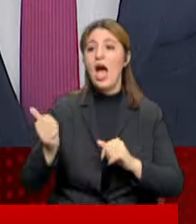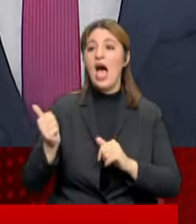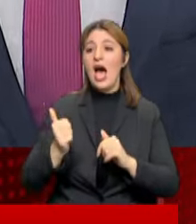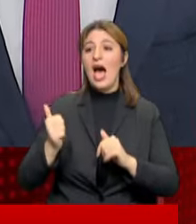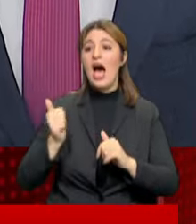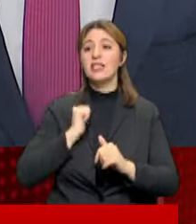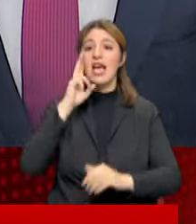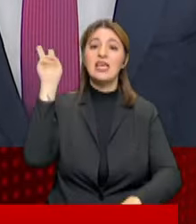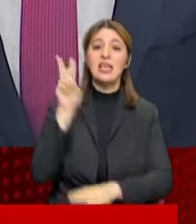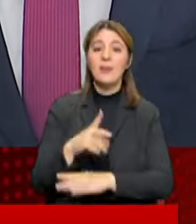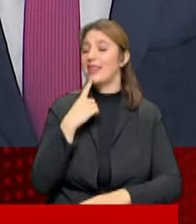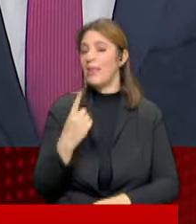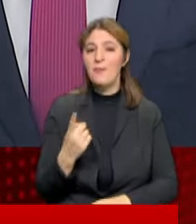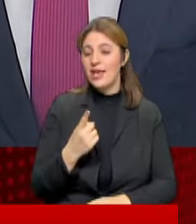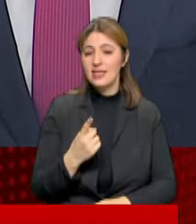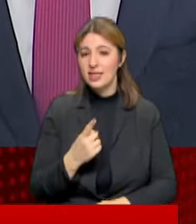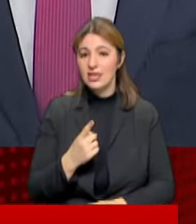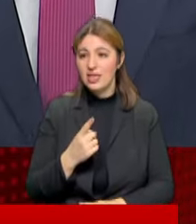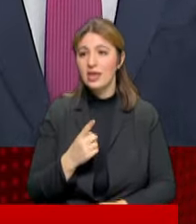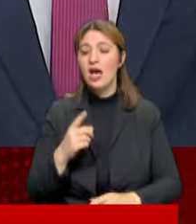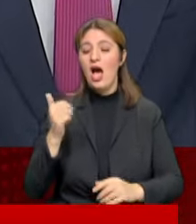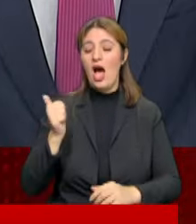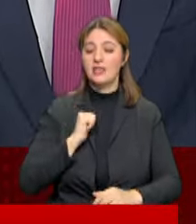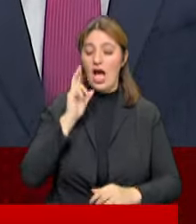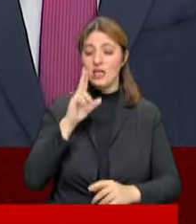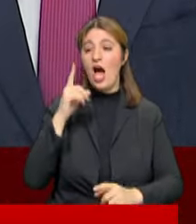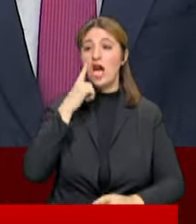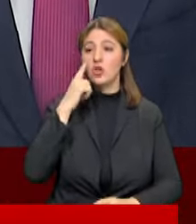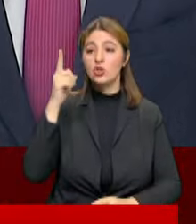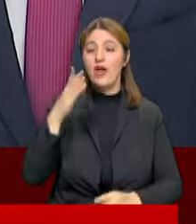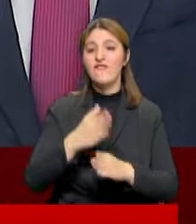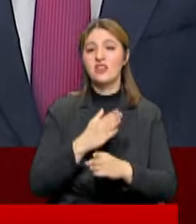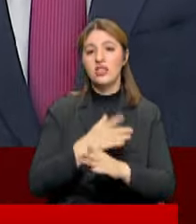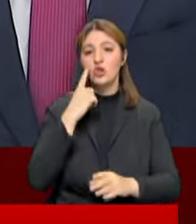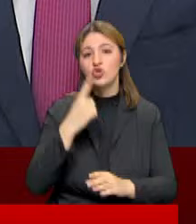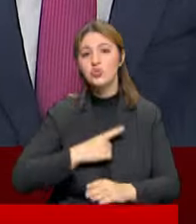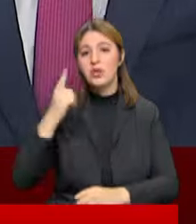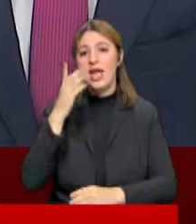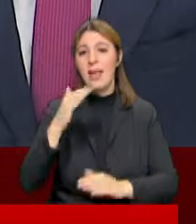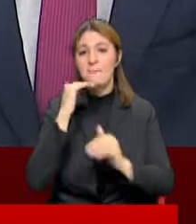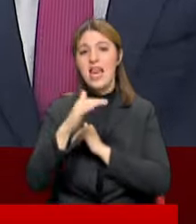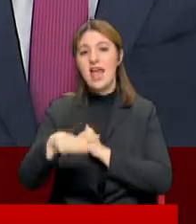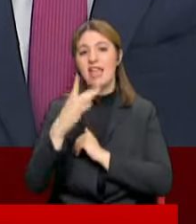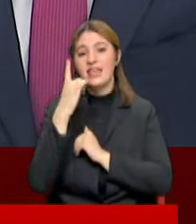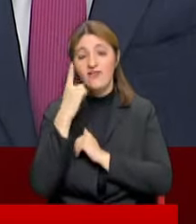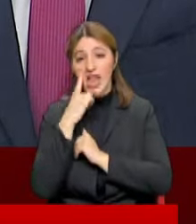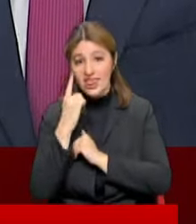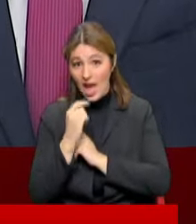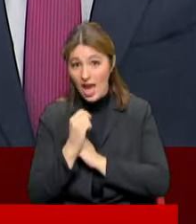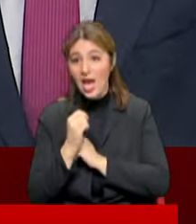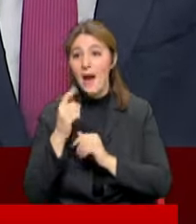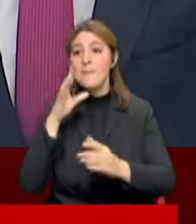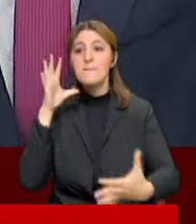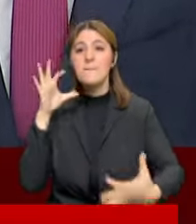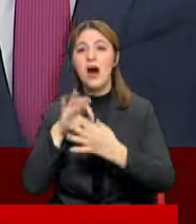andı ne demek askerlik andı Atatürk'e Vatan cumhuriyete millete devlete